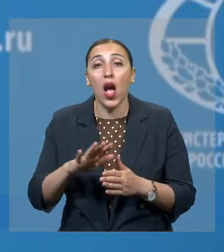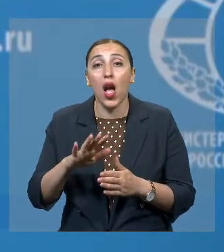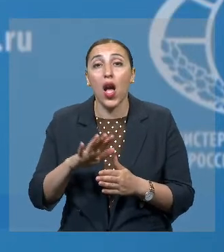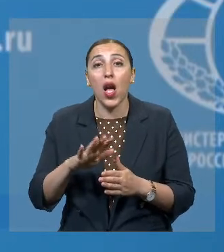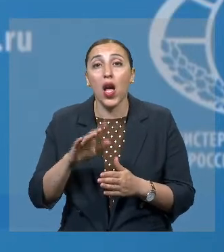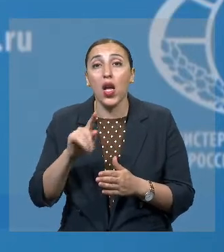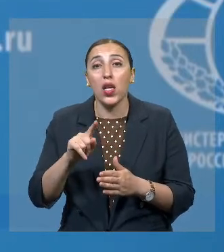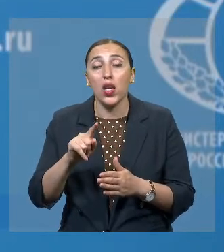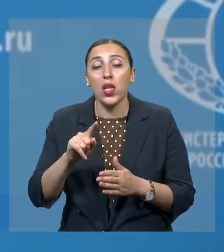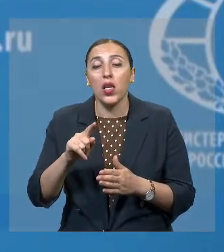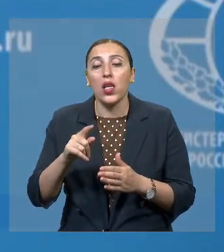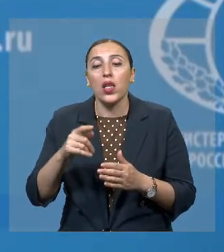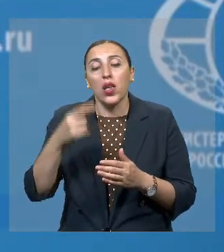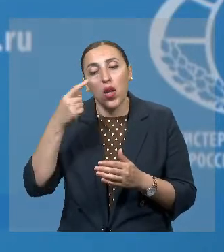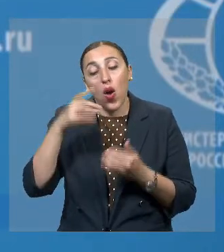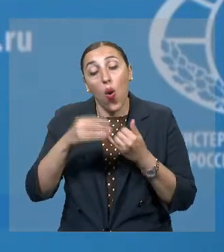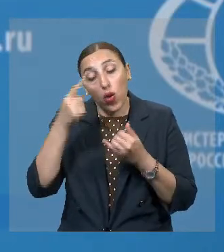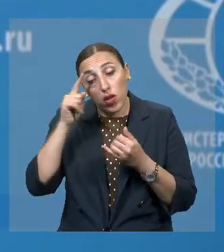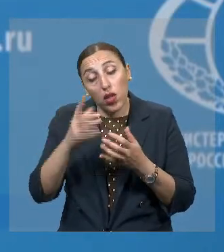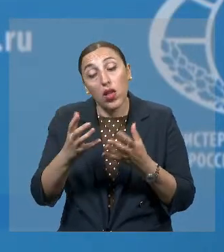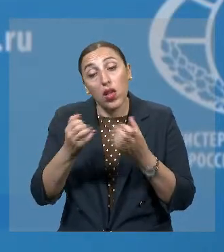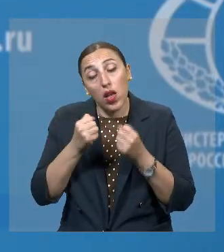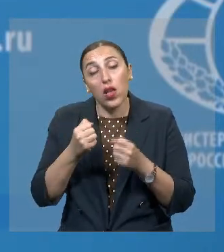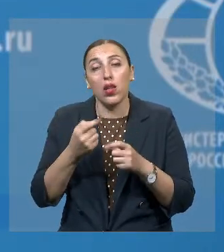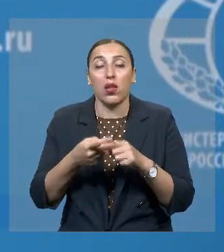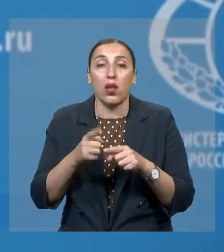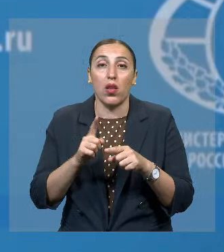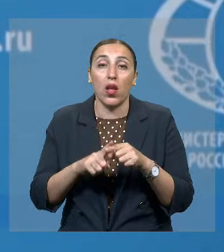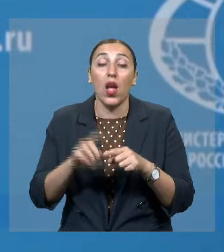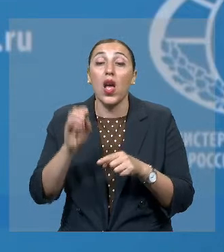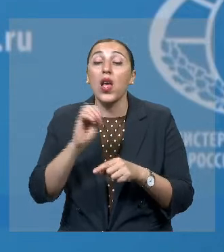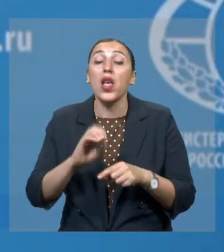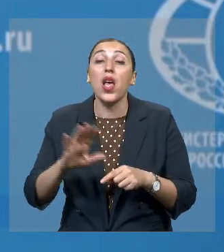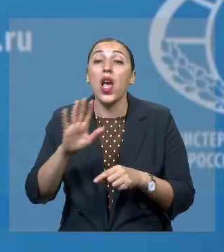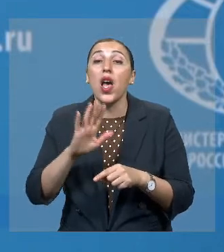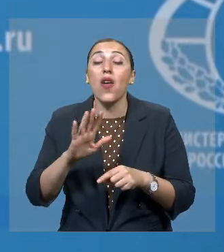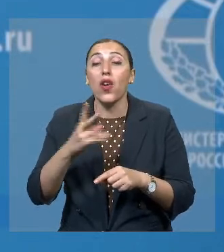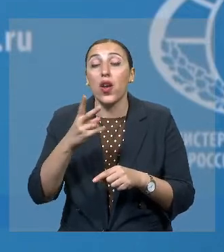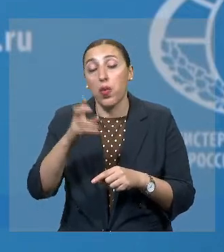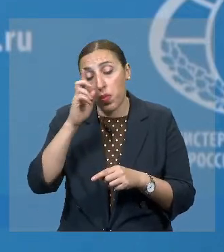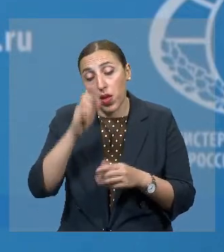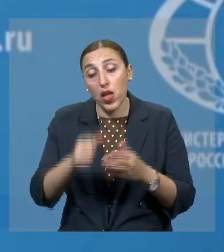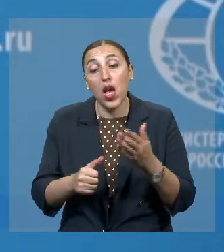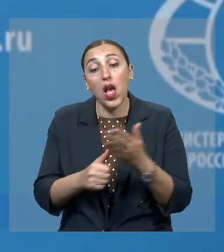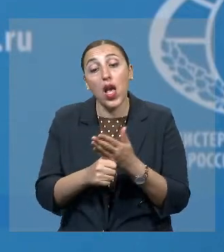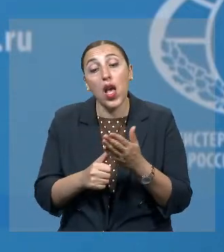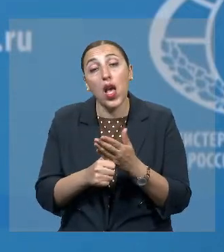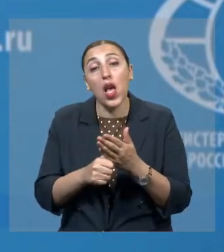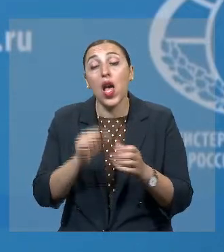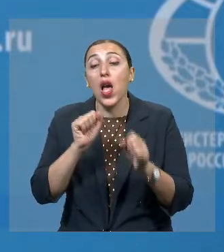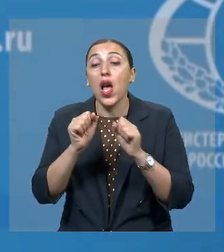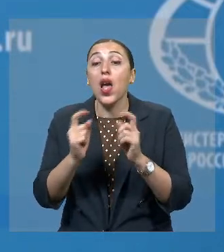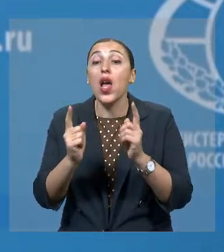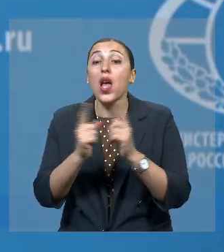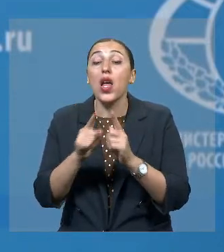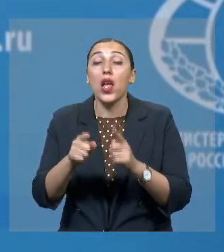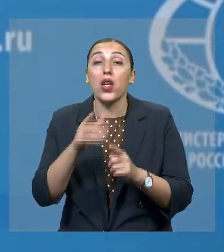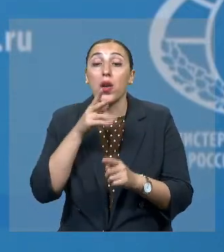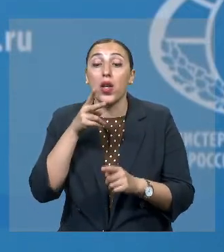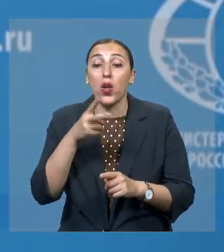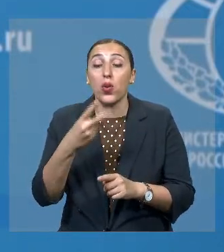տարածքային ամբողջականության ճանաչման դատեղի ունեցել եվրոպական երկրների միջնորդությամբ երկու երկրների ղեկավարների հանդիպումների